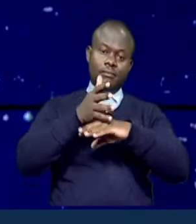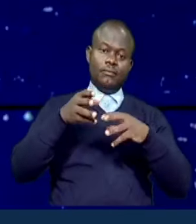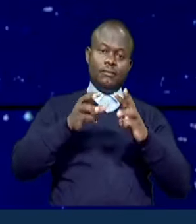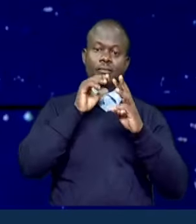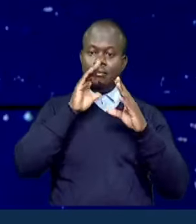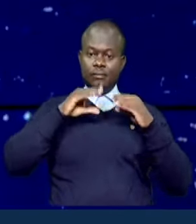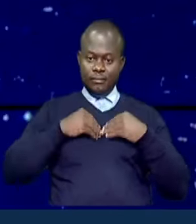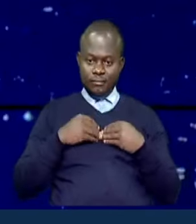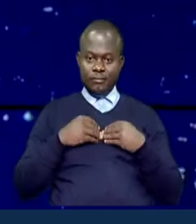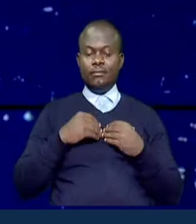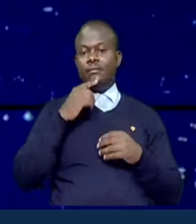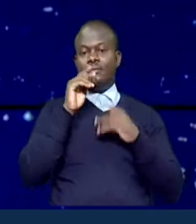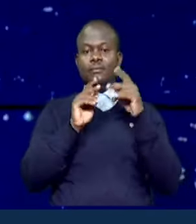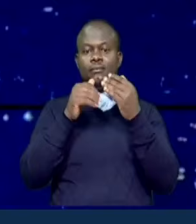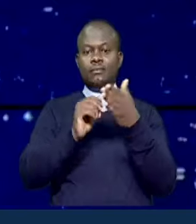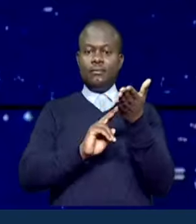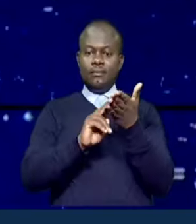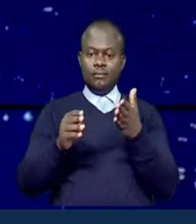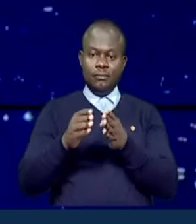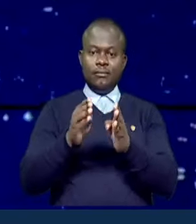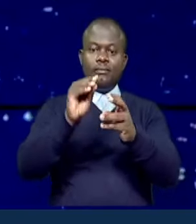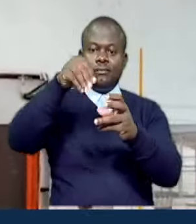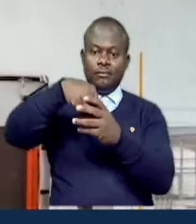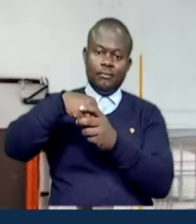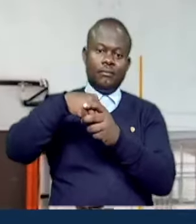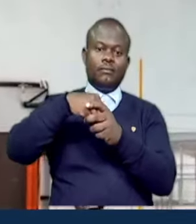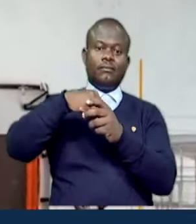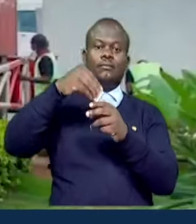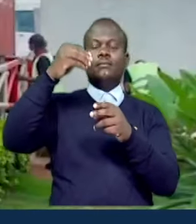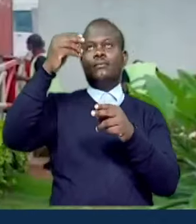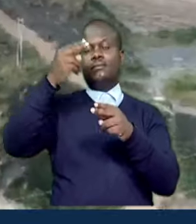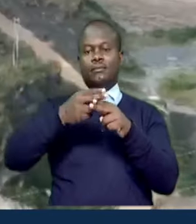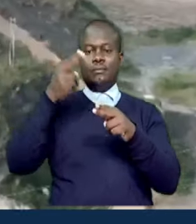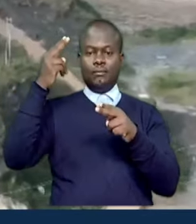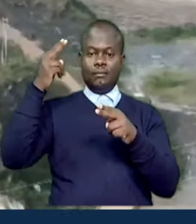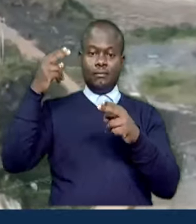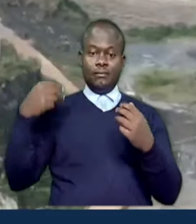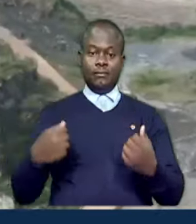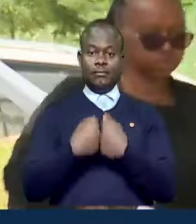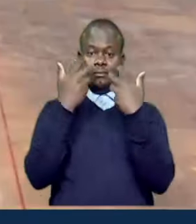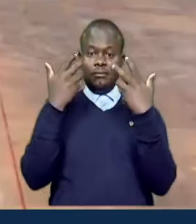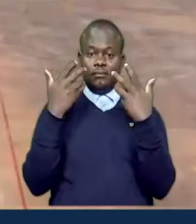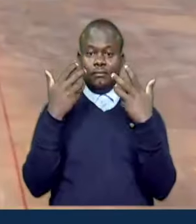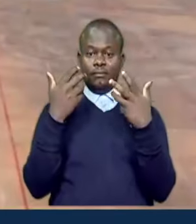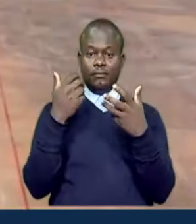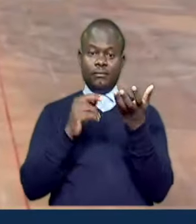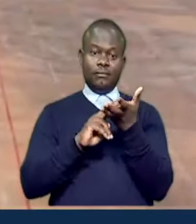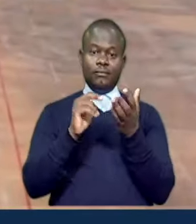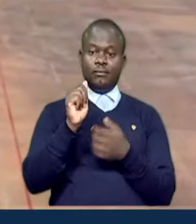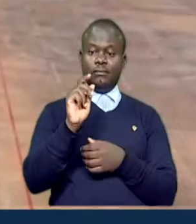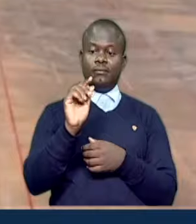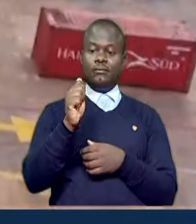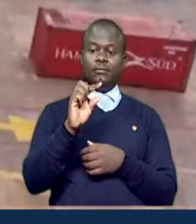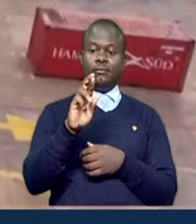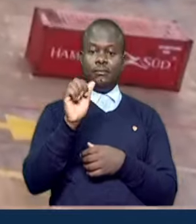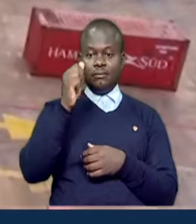buryo bw'amagendo hari abantu bakoreshaga inzira zirimo ibyo twakwita ko ari risque nko gukoresha Akagera uzi ko